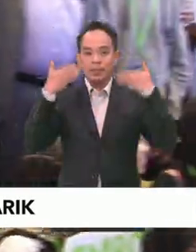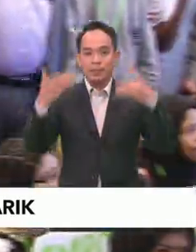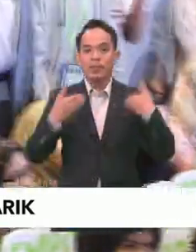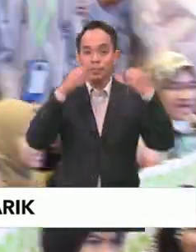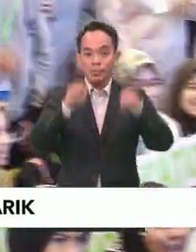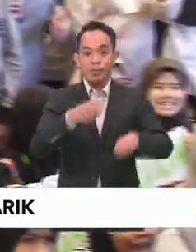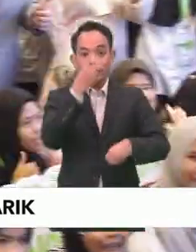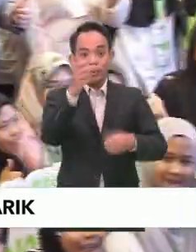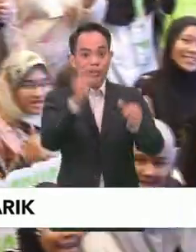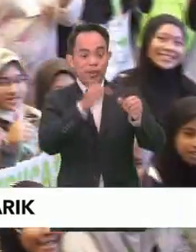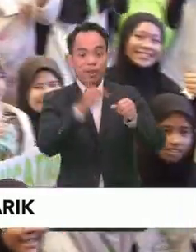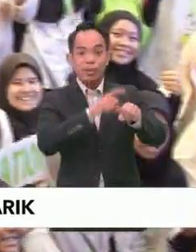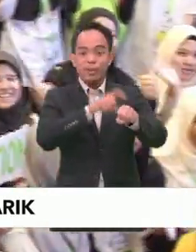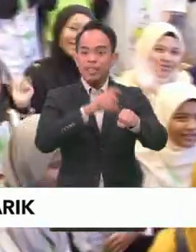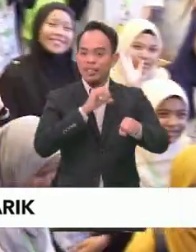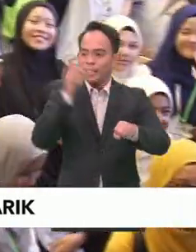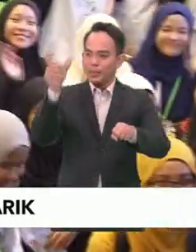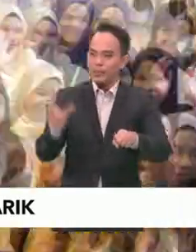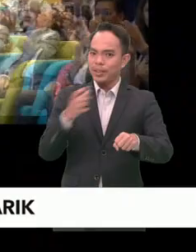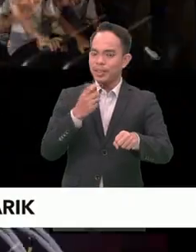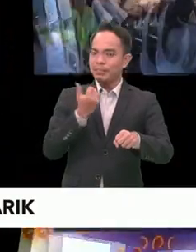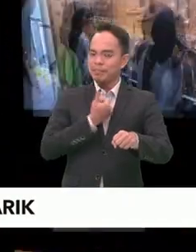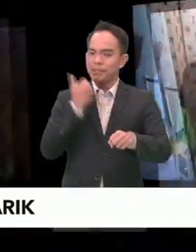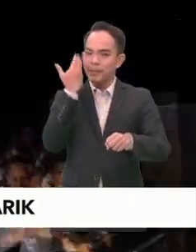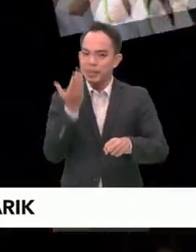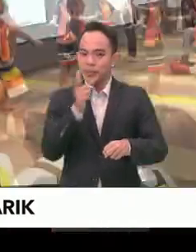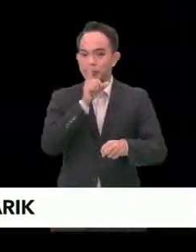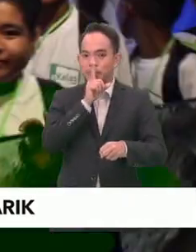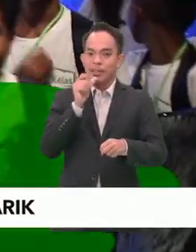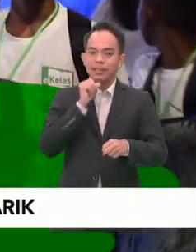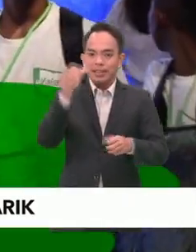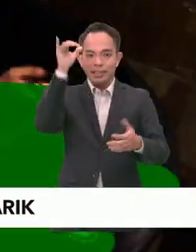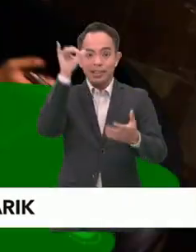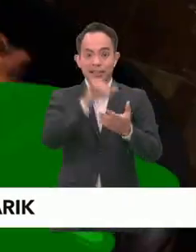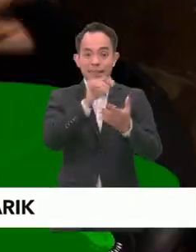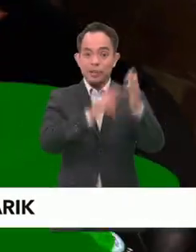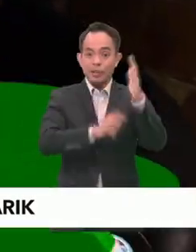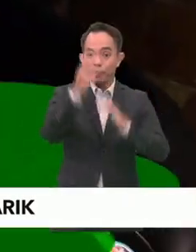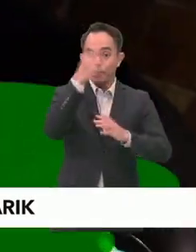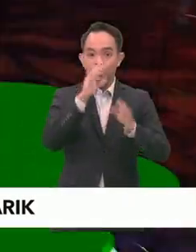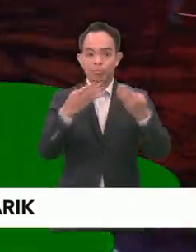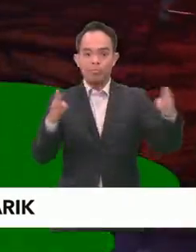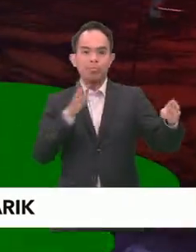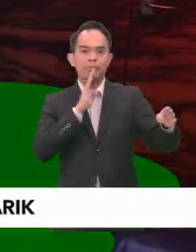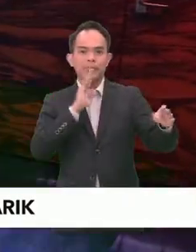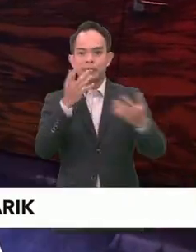masa. Saya boleh katakan saya seorang yang pendiam, pemalu dan tidak berkeyakinan tinggi dalam bertutur bahasa Inggeris.